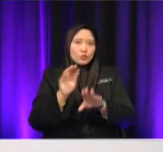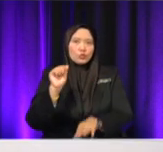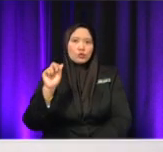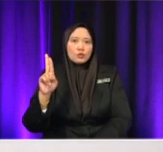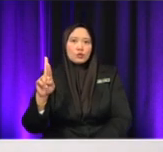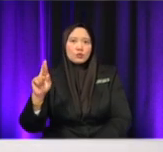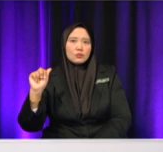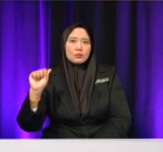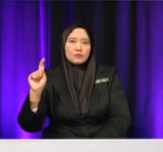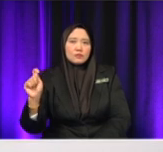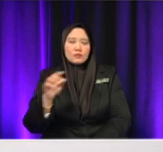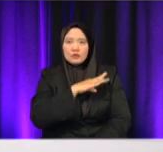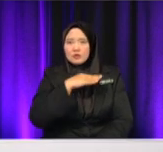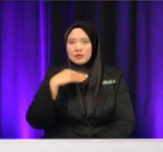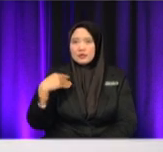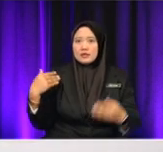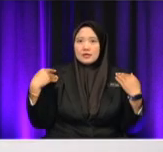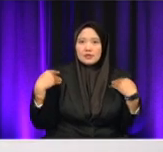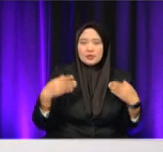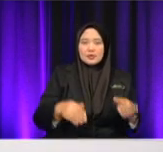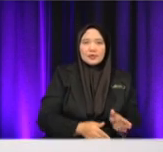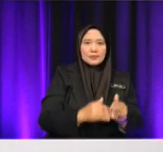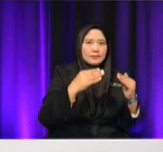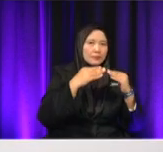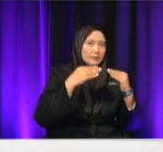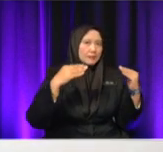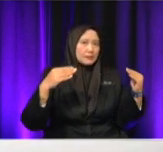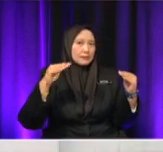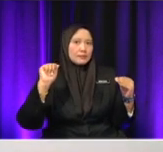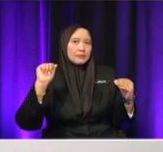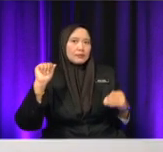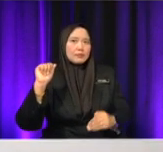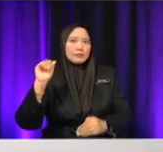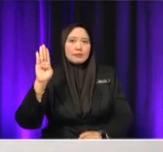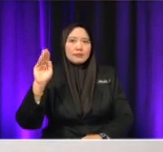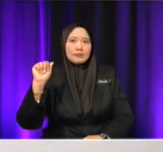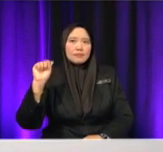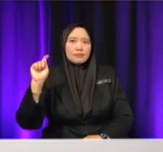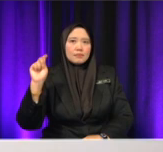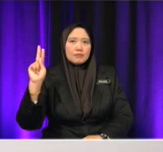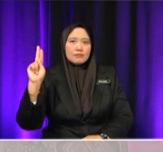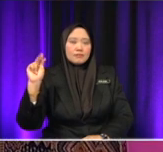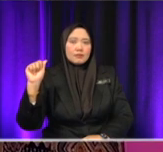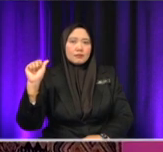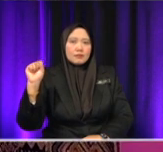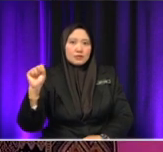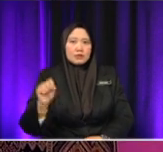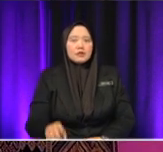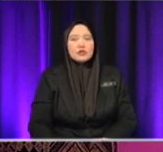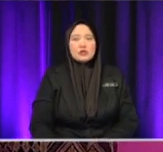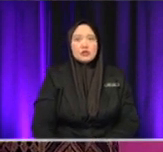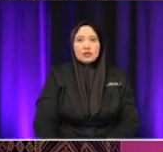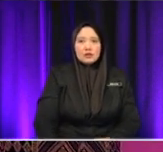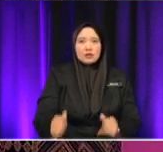batas pergaulan dengan orang yang bukan mahram contohnya di tempat kecil oke bagus Adli tidak boleh bagikan ganjaran kepada